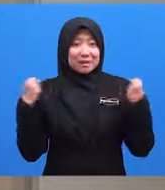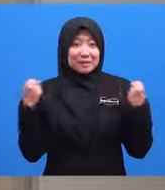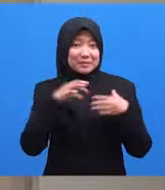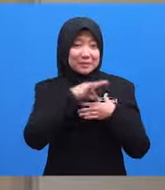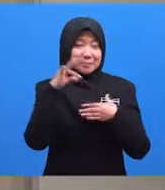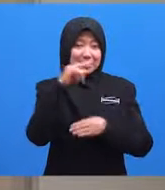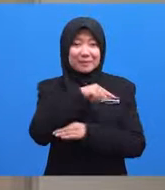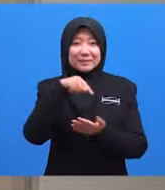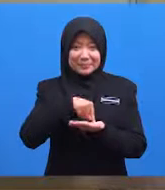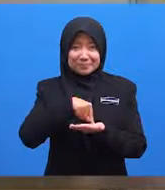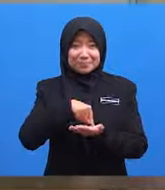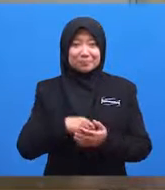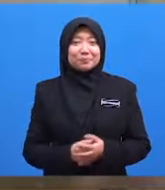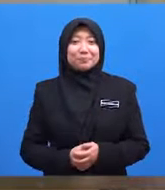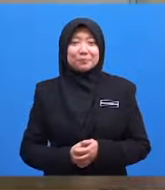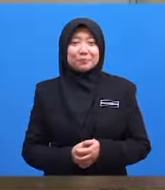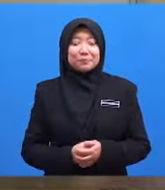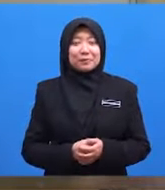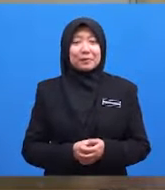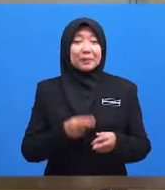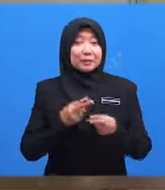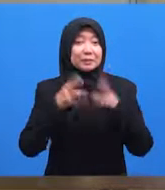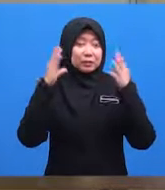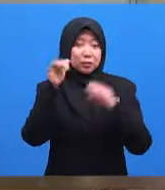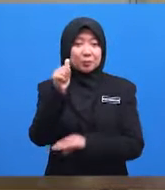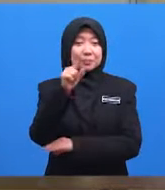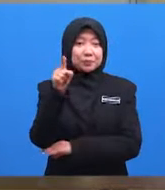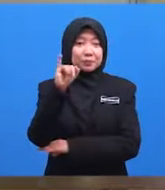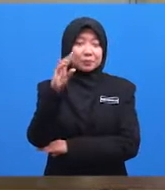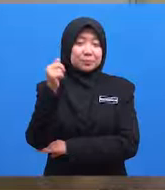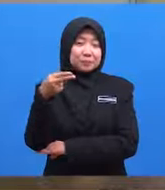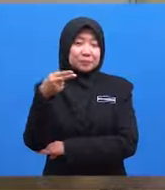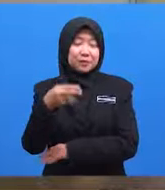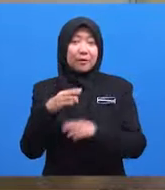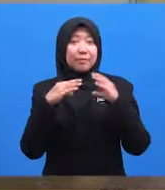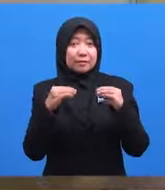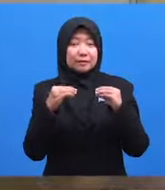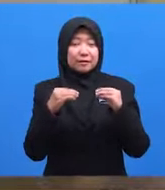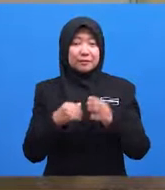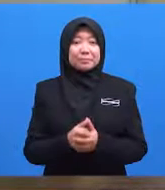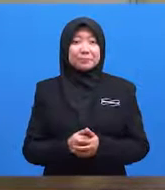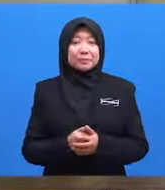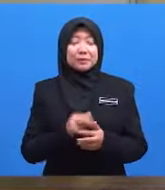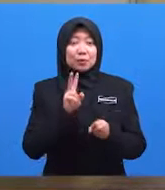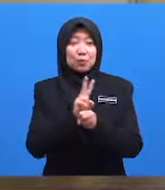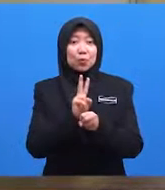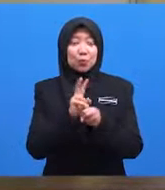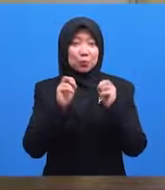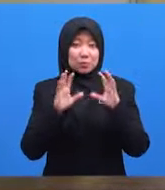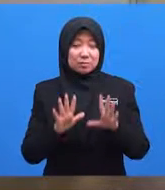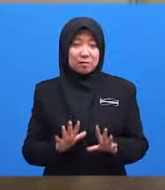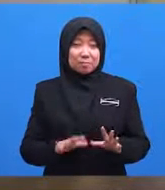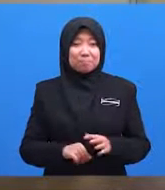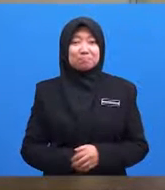bersemangat pada hari ini. Saya, Cikgu Azidah Abdul Aziz, mengajar di Sekolah Menengah Pendidikan